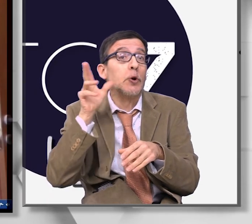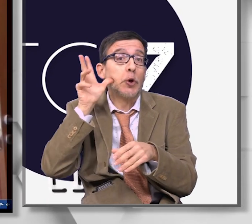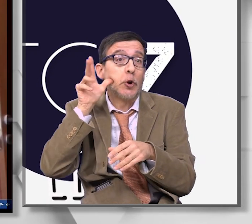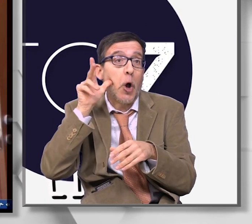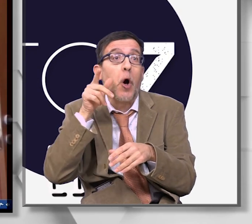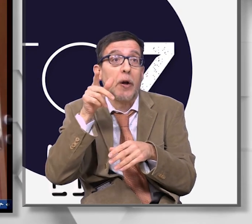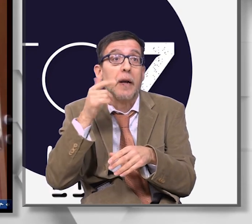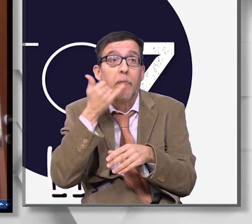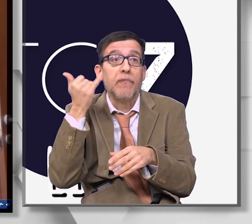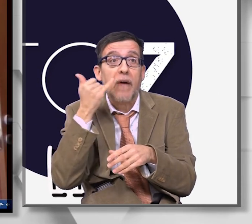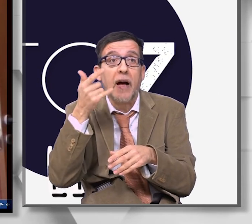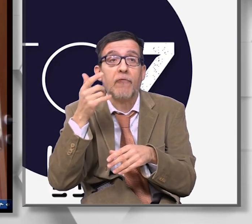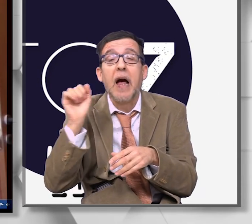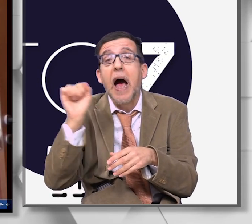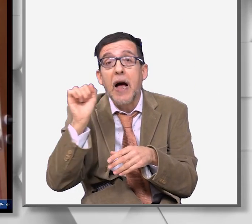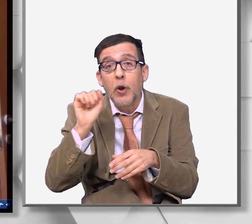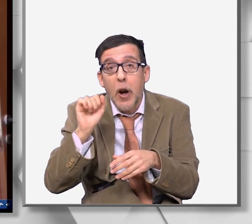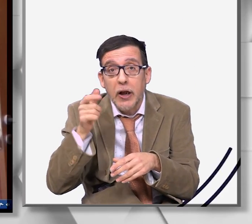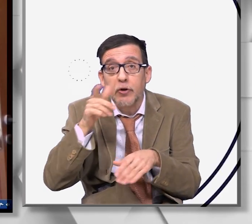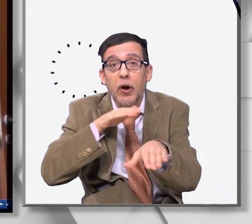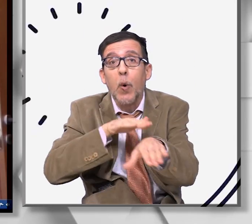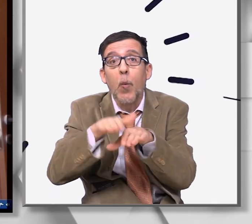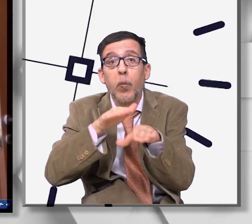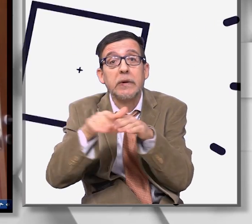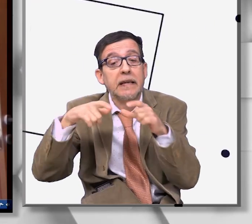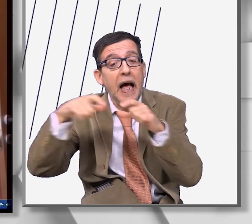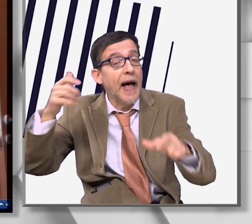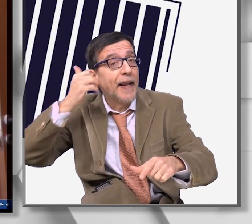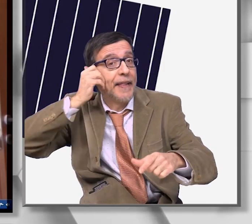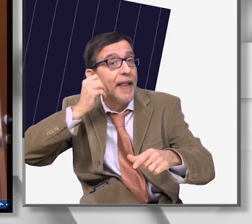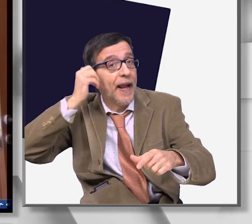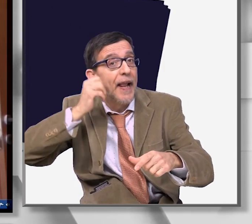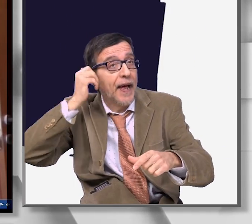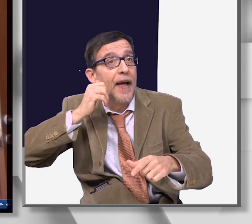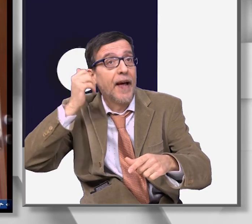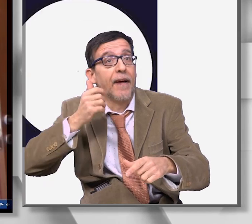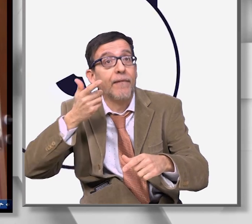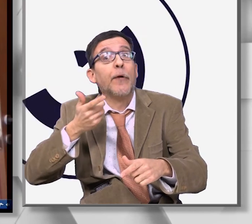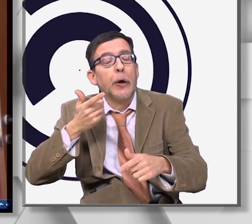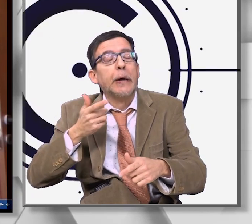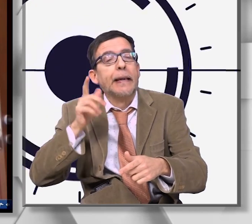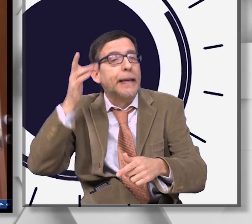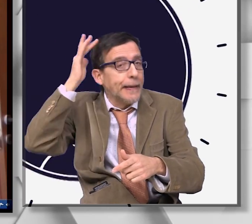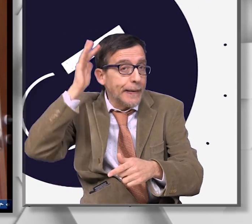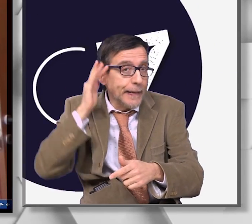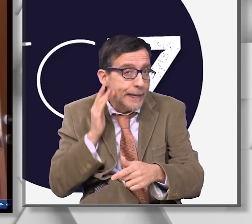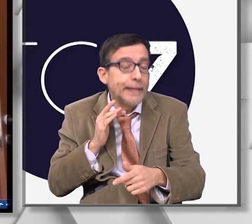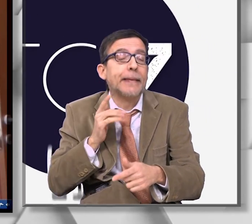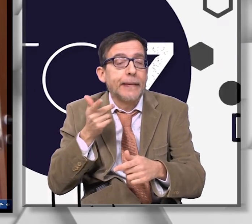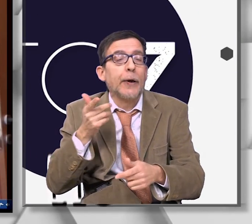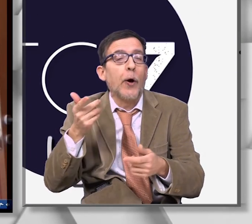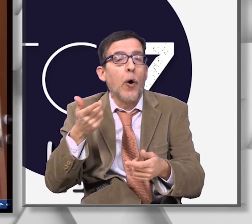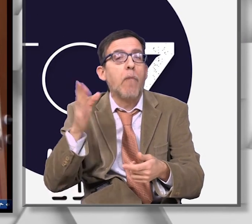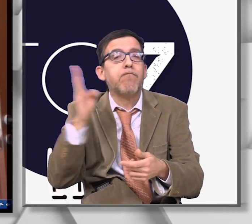ragazze e dell adolescenza utilizzare il telefono cellulare a connettersi a internet probabilmente le espone di più ai rischi della rete venuti